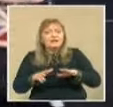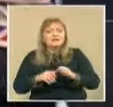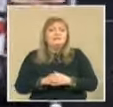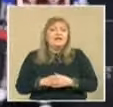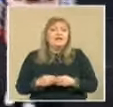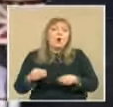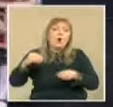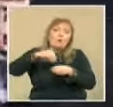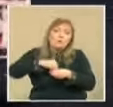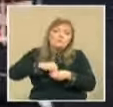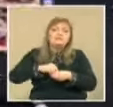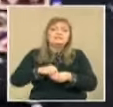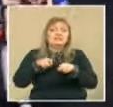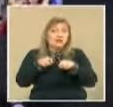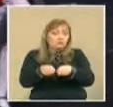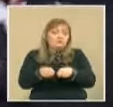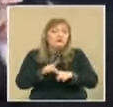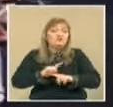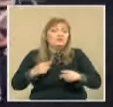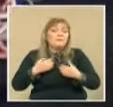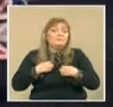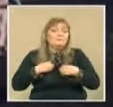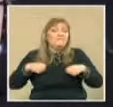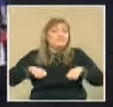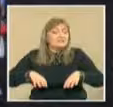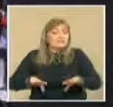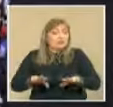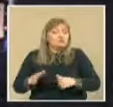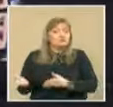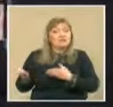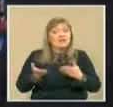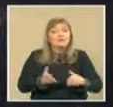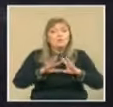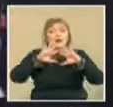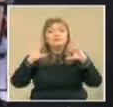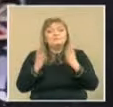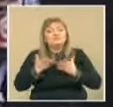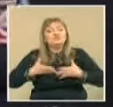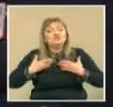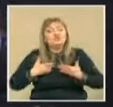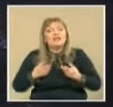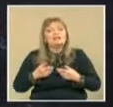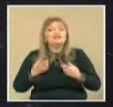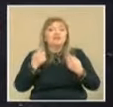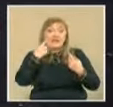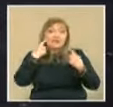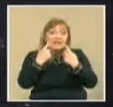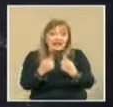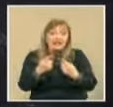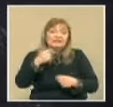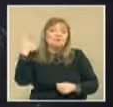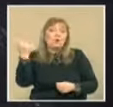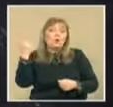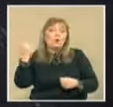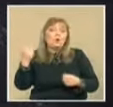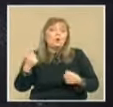до някъде компенсира това, че нямаме възможност да поканим всички желаещи, които искат да гледат концертите. Те няма как да влязат в залите,